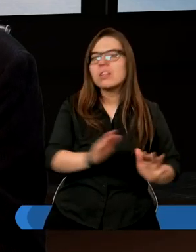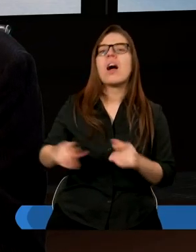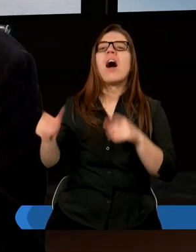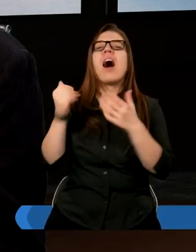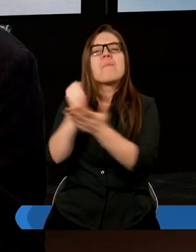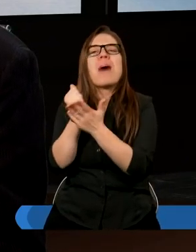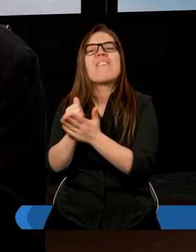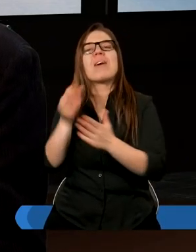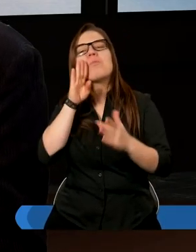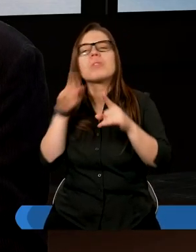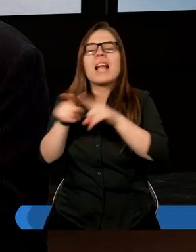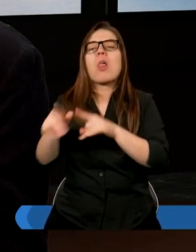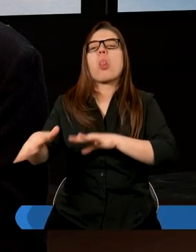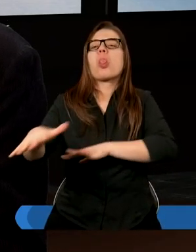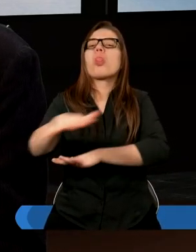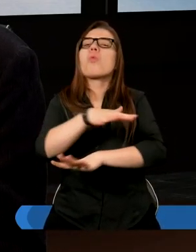również,